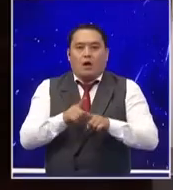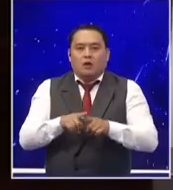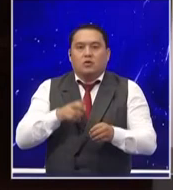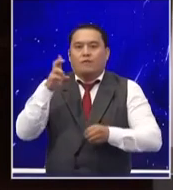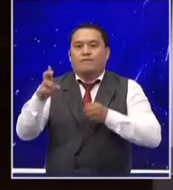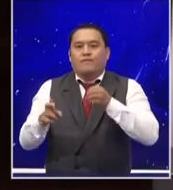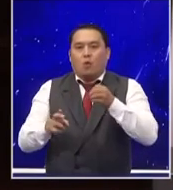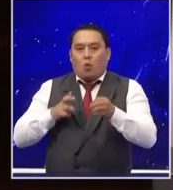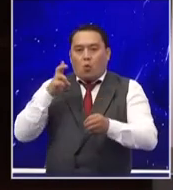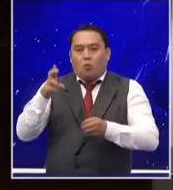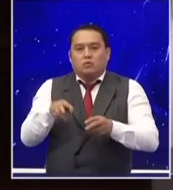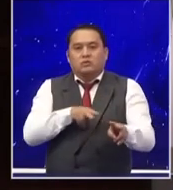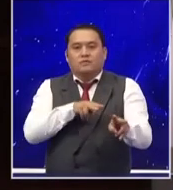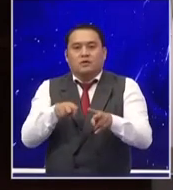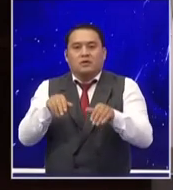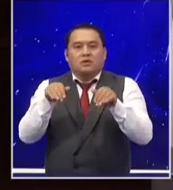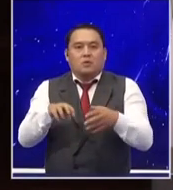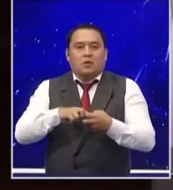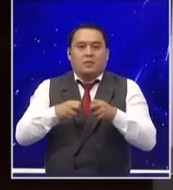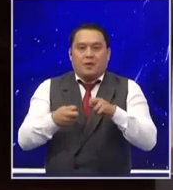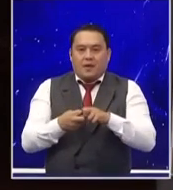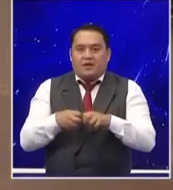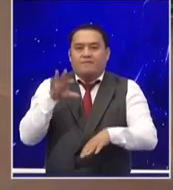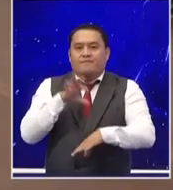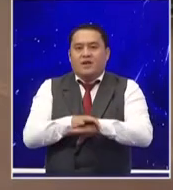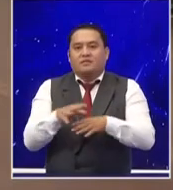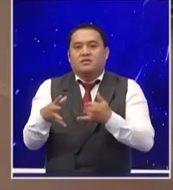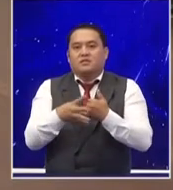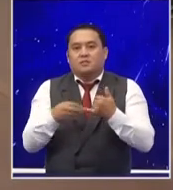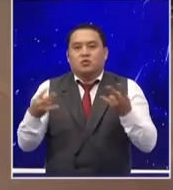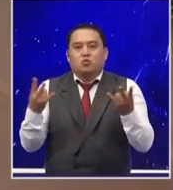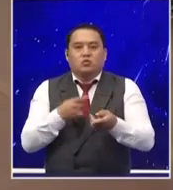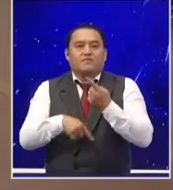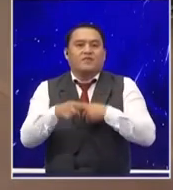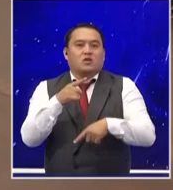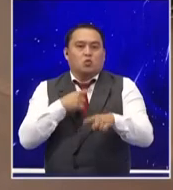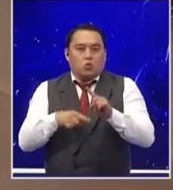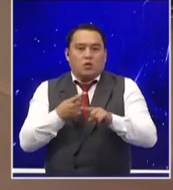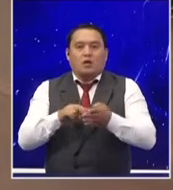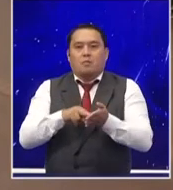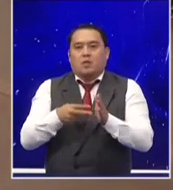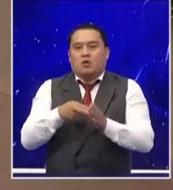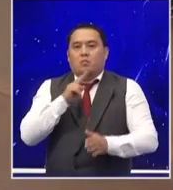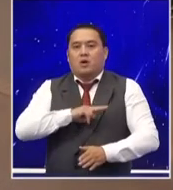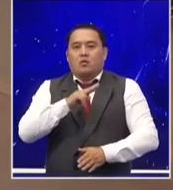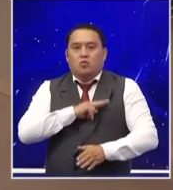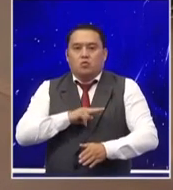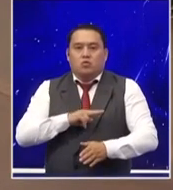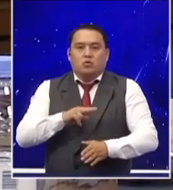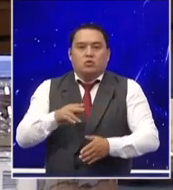косма мониторинг лишь частичное решение проблемы выявленные земли еще необходимо вернуть в этом плане работы проводятся